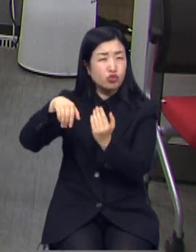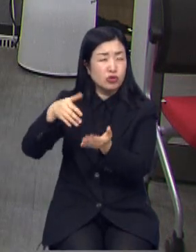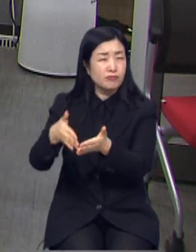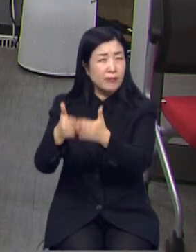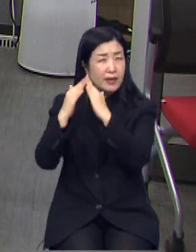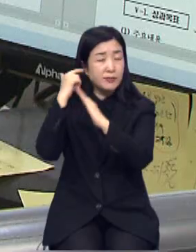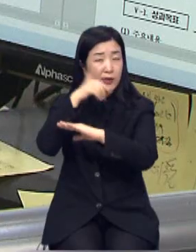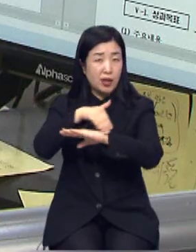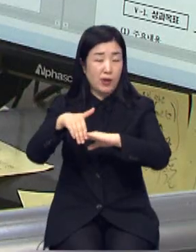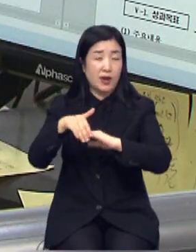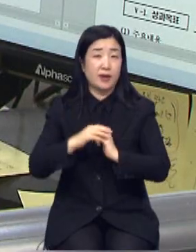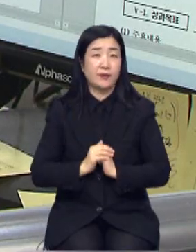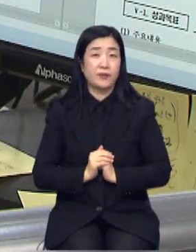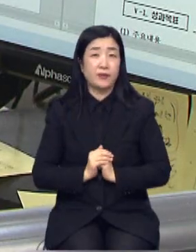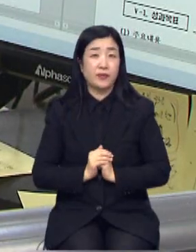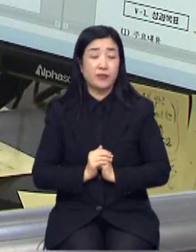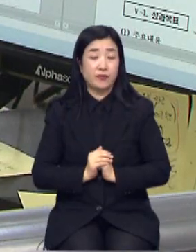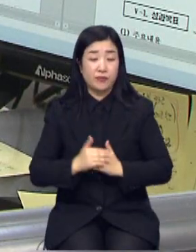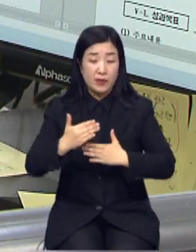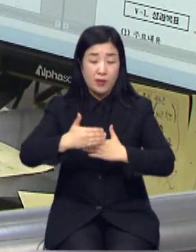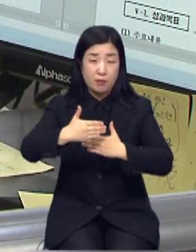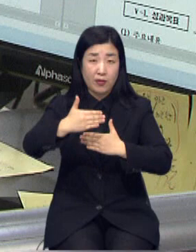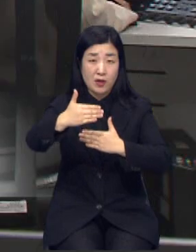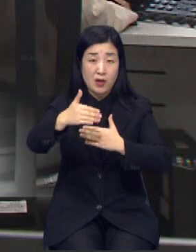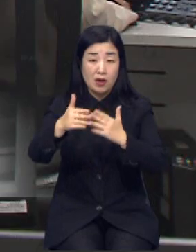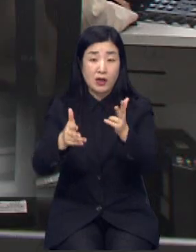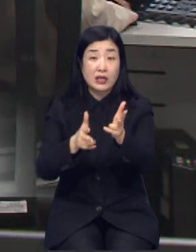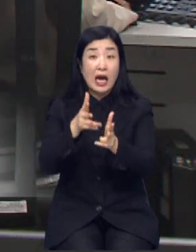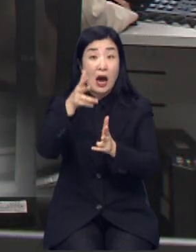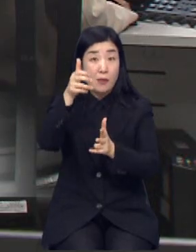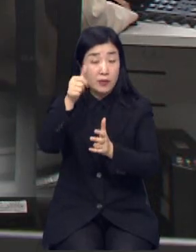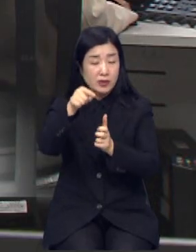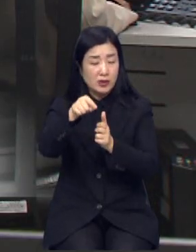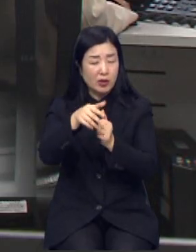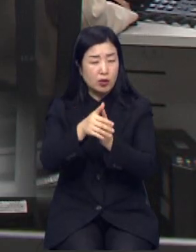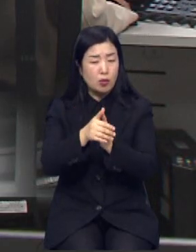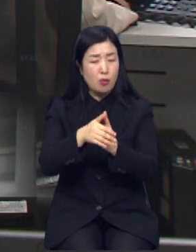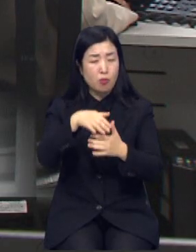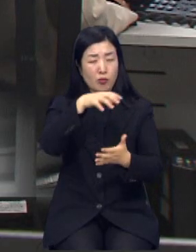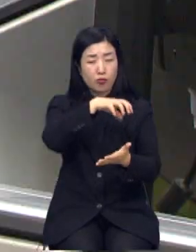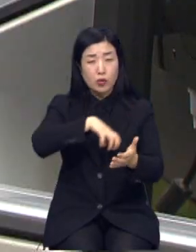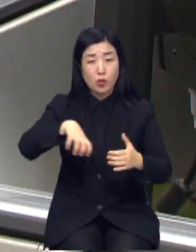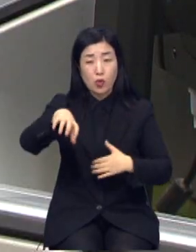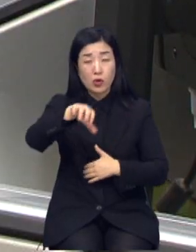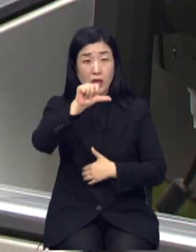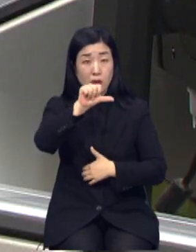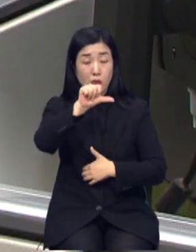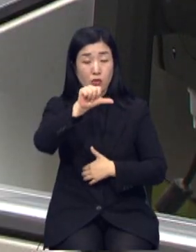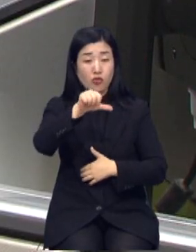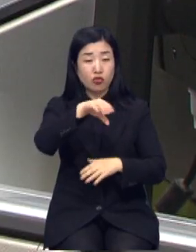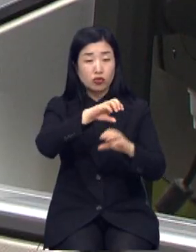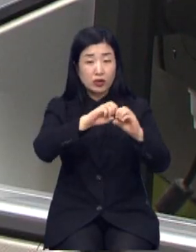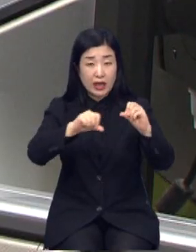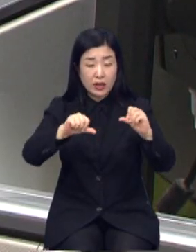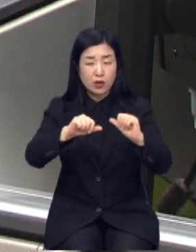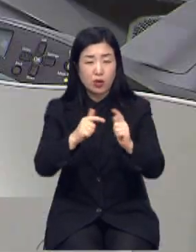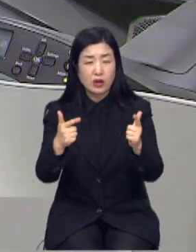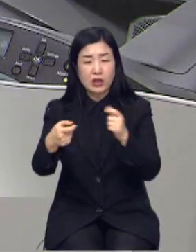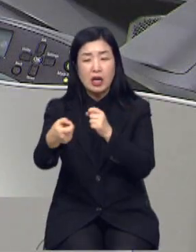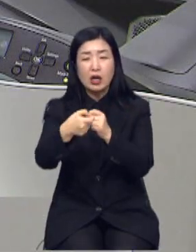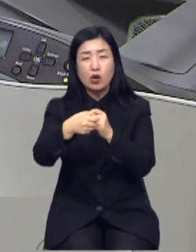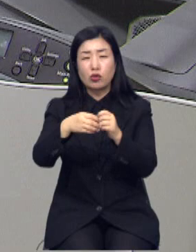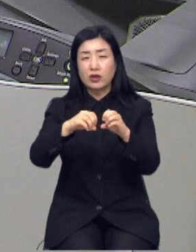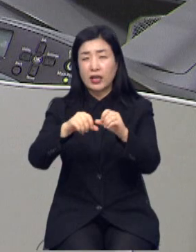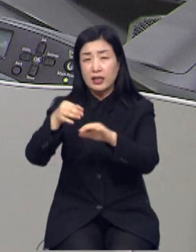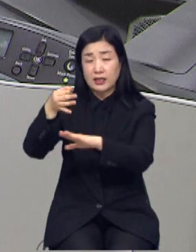있습니다. 이 과정에서 사업자가 제시한 5개 후보지 가운데 교육감 소유 토지와 가까운